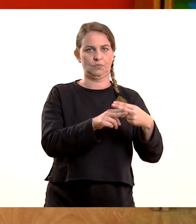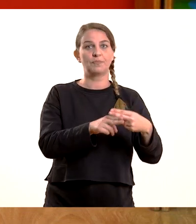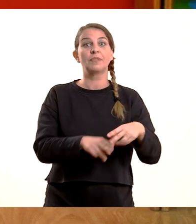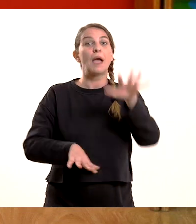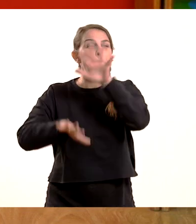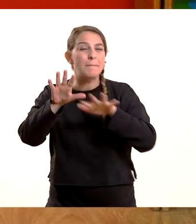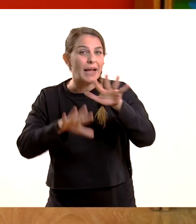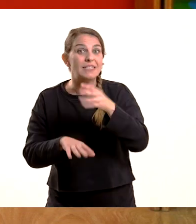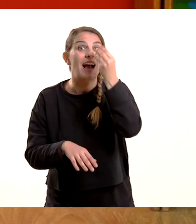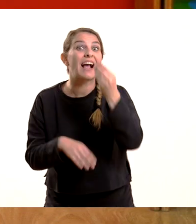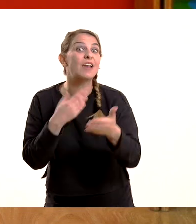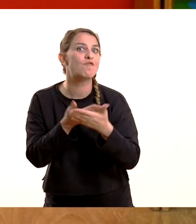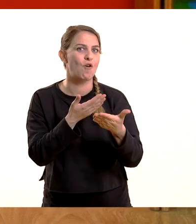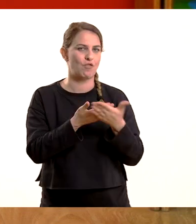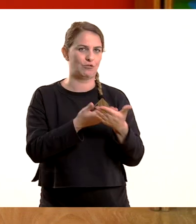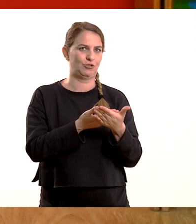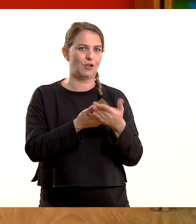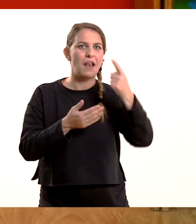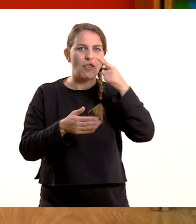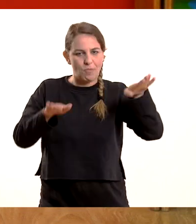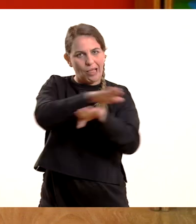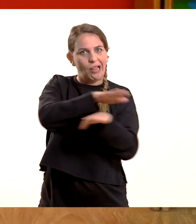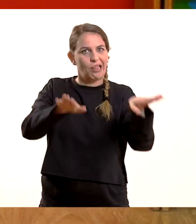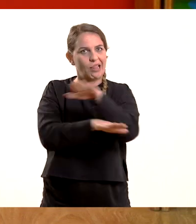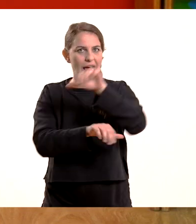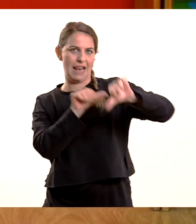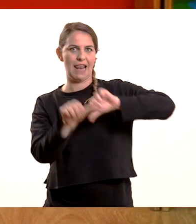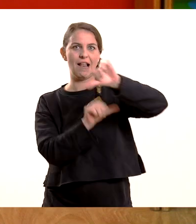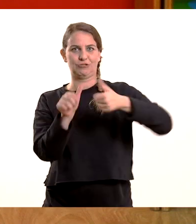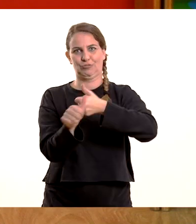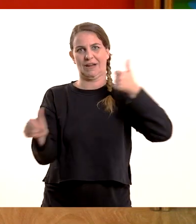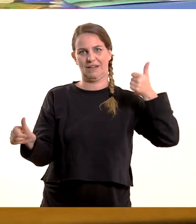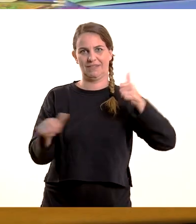βοηθός. Για να δούμε πώς θα το κάνουμε.